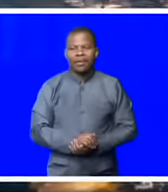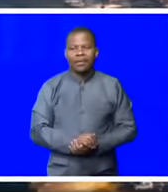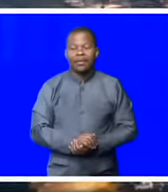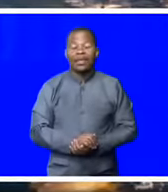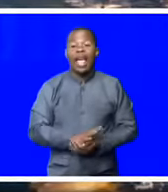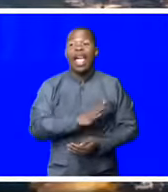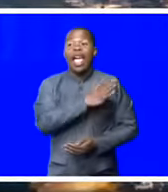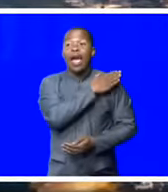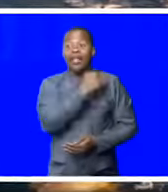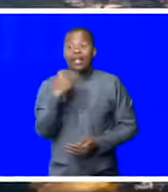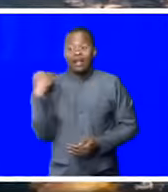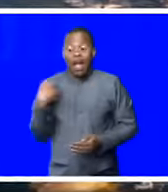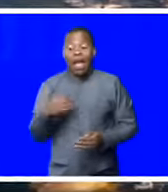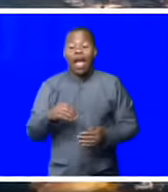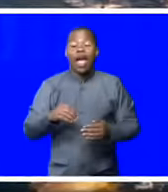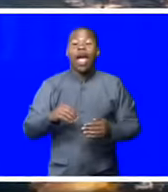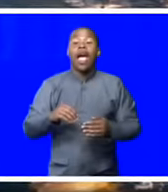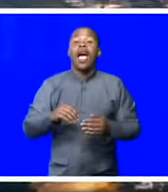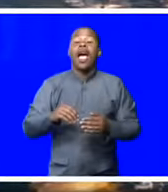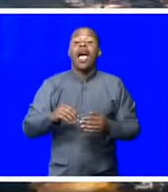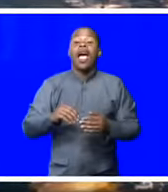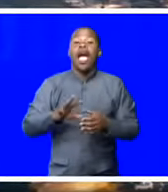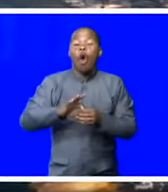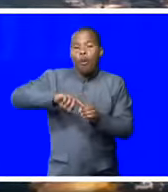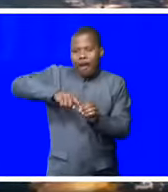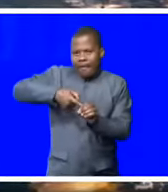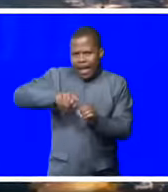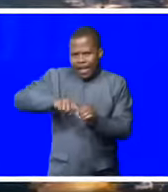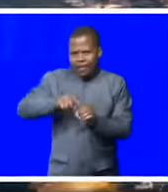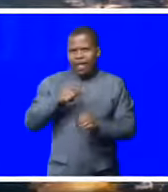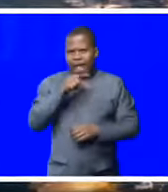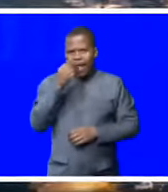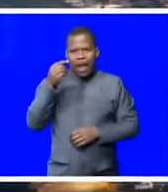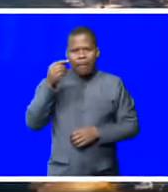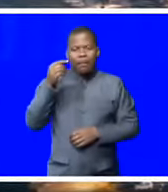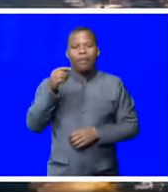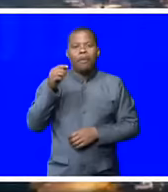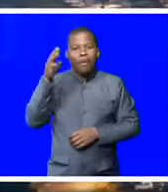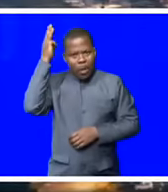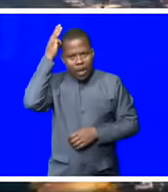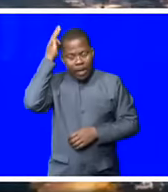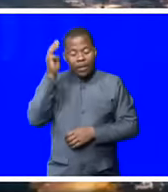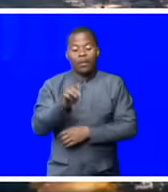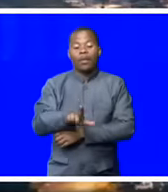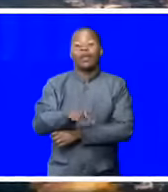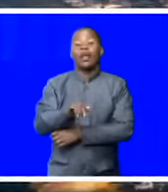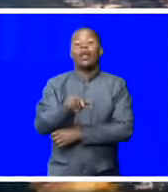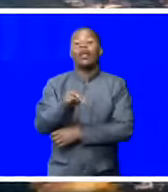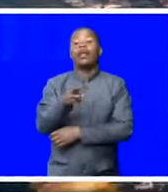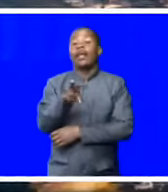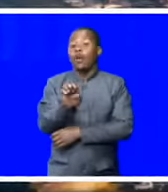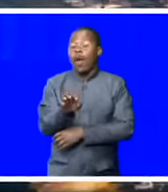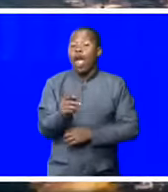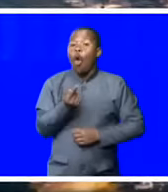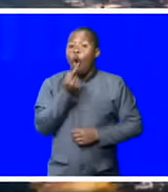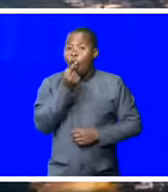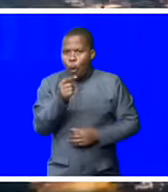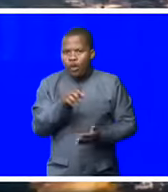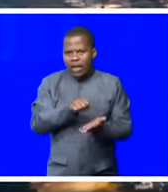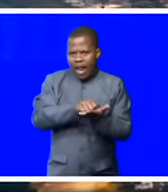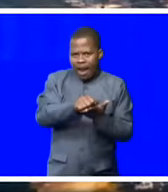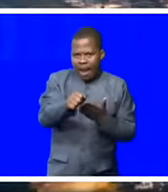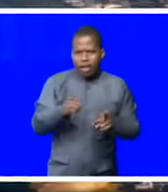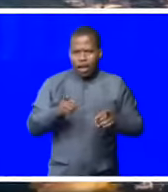Injuna yantikata sakhaya mthana nkosi Lindiwe yithi umkhosi wemhlanga ulicabho lesive kungakoti khulu tikhuthathwa ukuthi tikhiphe imbali. Njuna